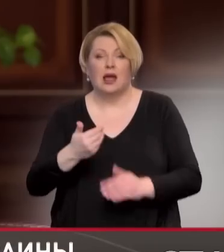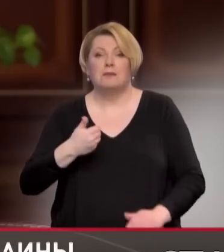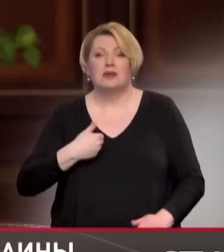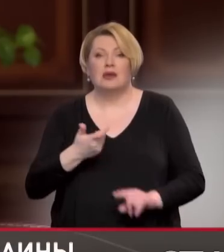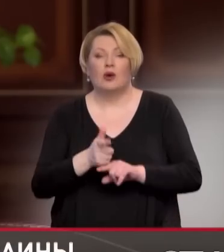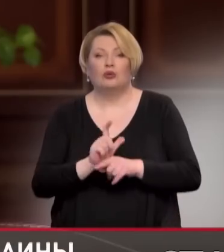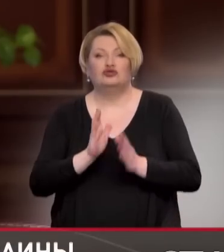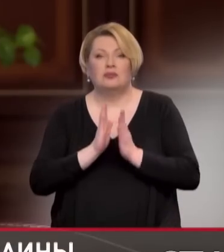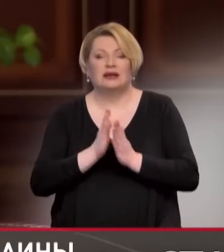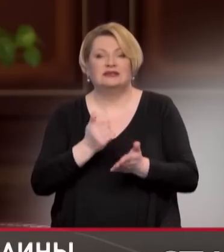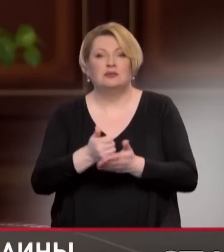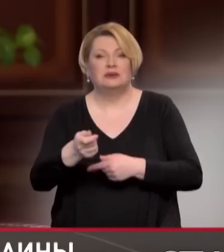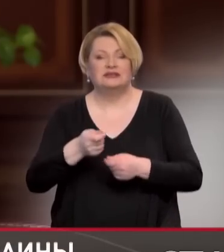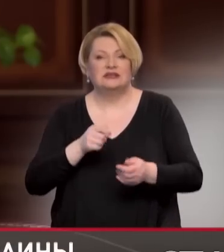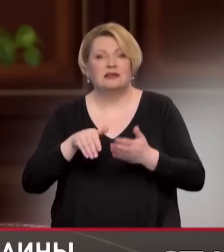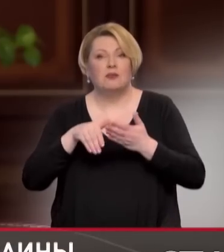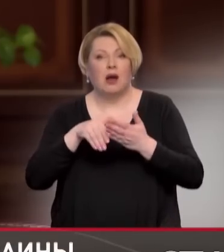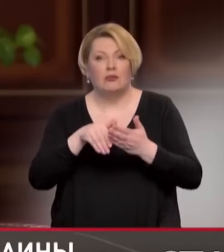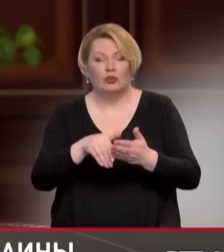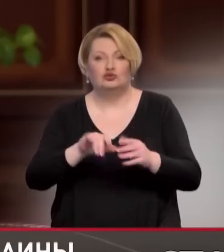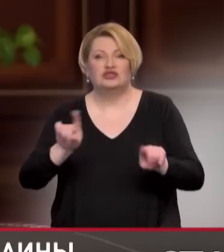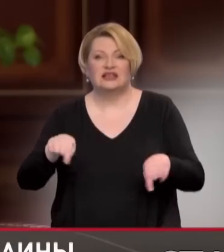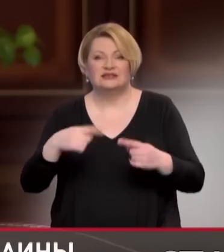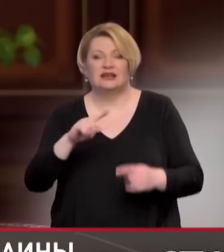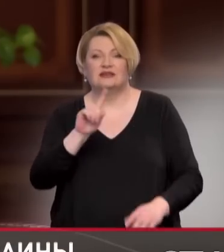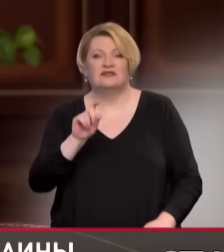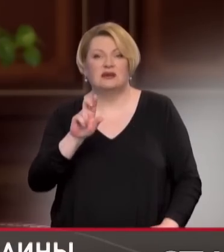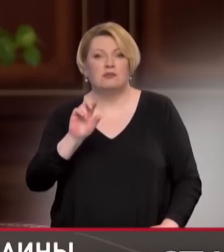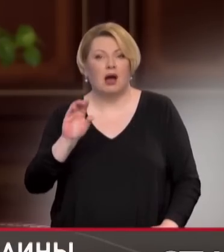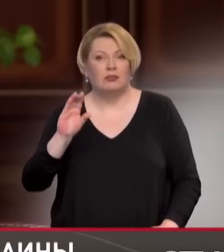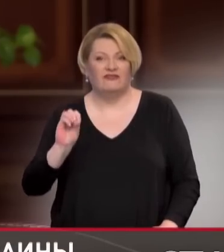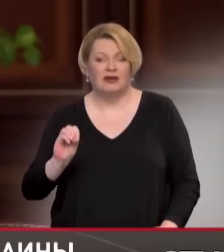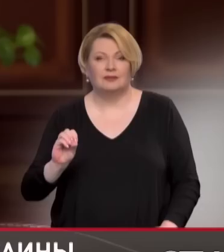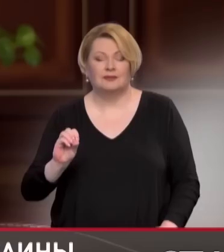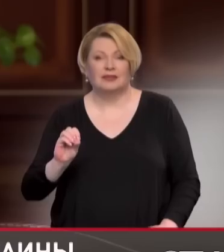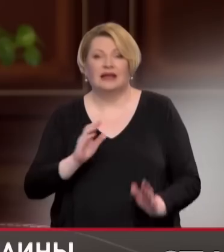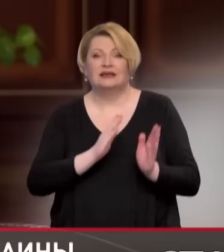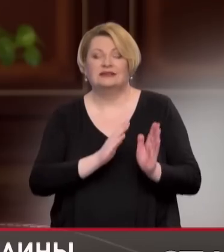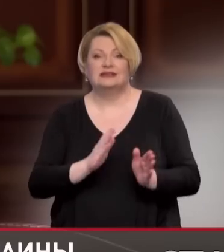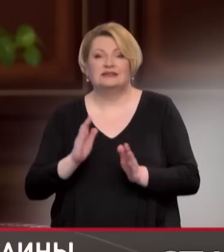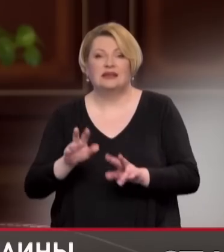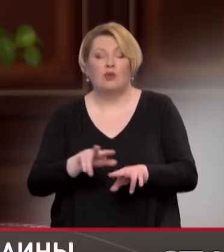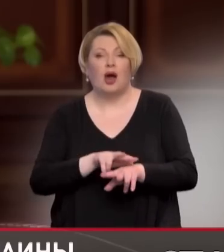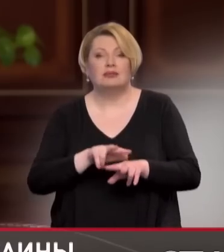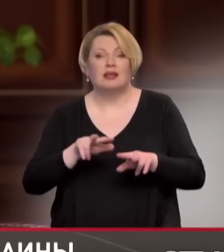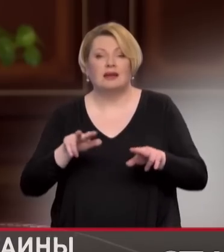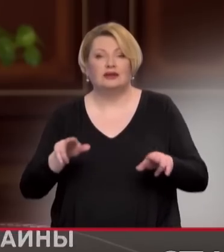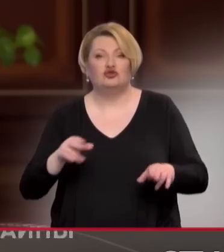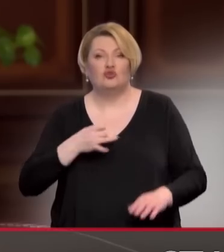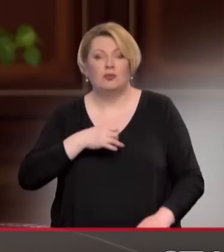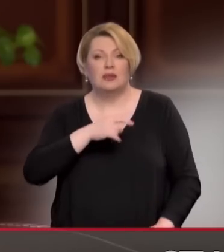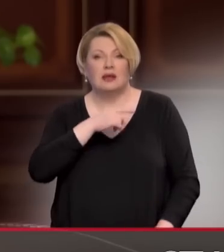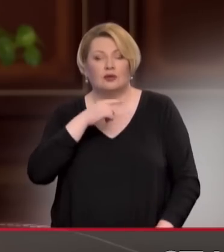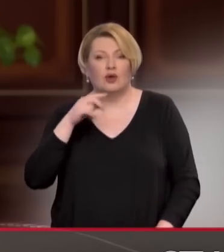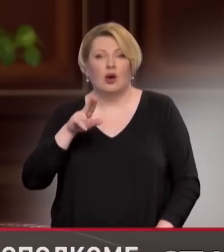президент помочь создать в Зимбабве систему, аналогичную Беларуси